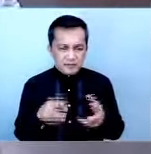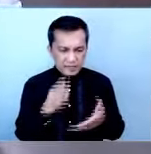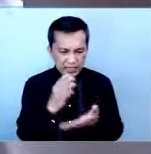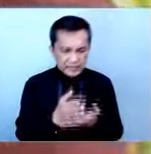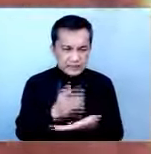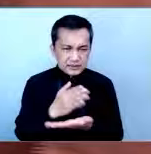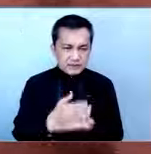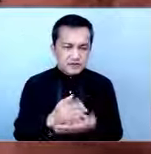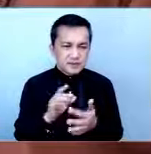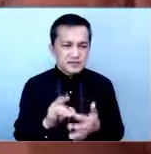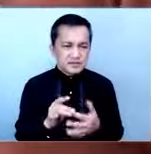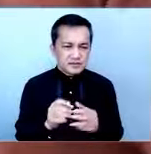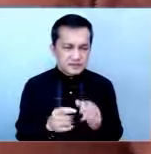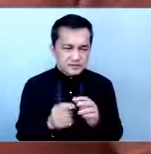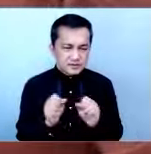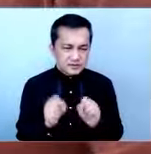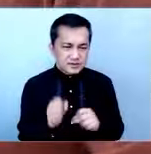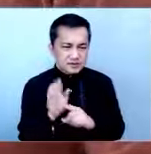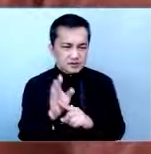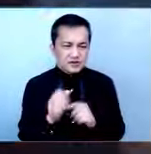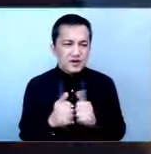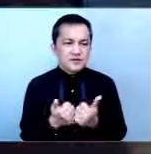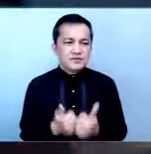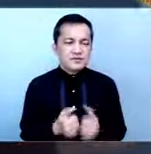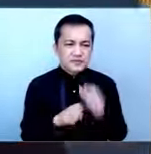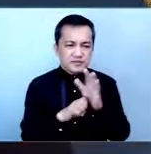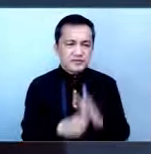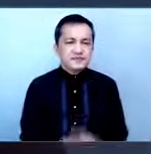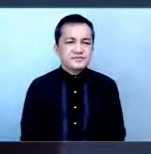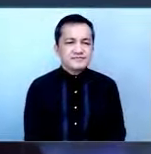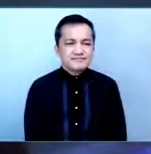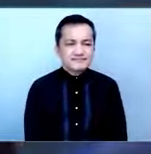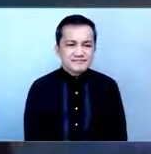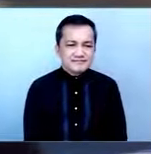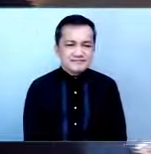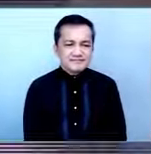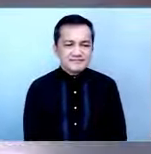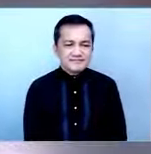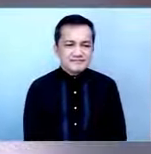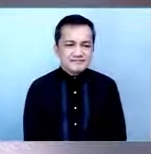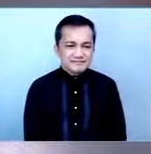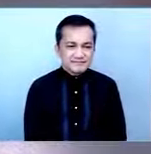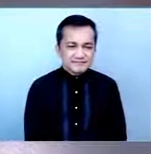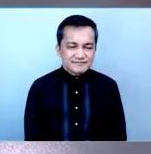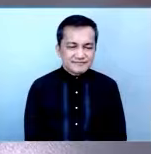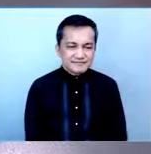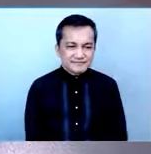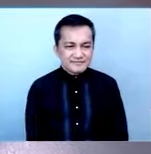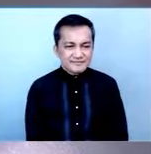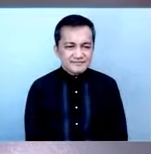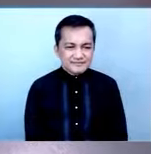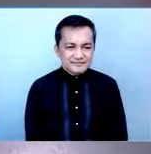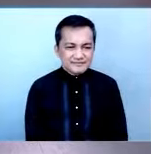paano ginagawa? Ah, okay, sige. Pwede bang magpasample ng mga pag-cut ng fruits?